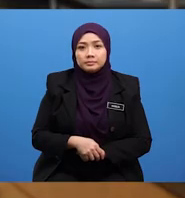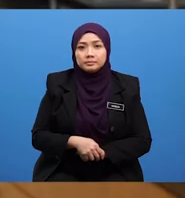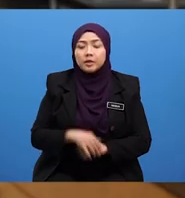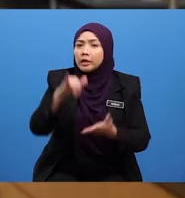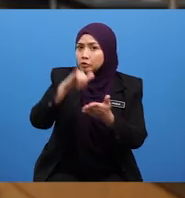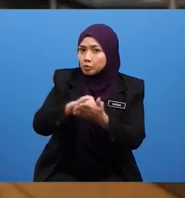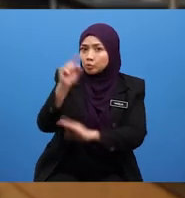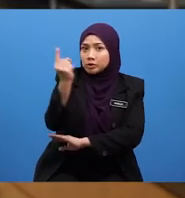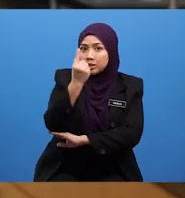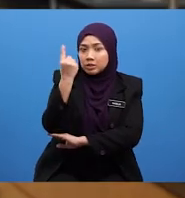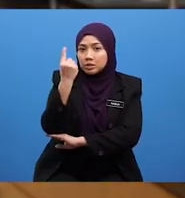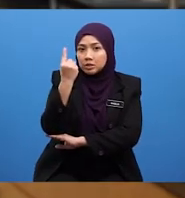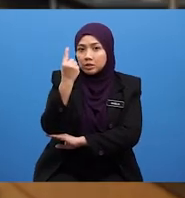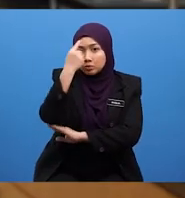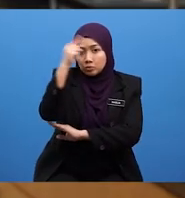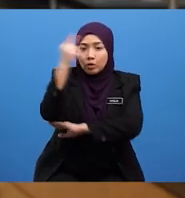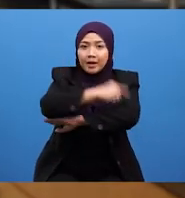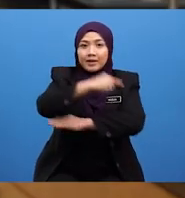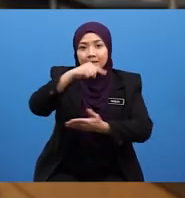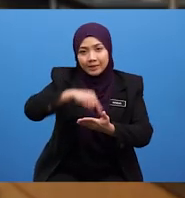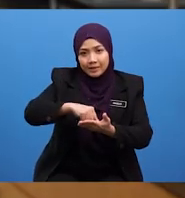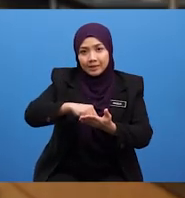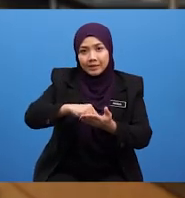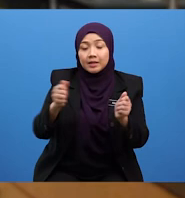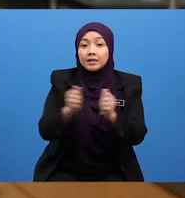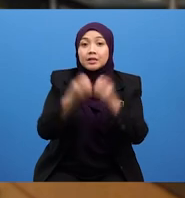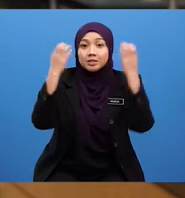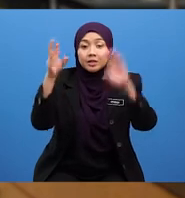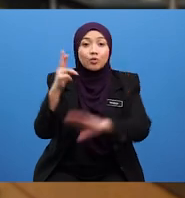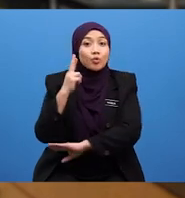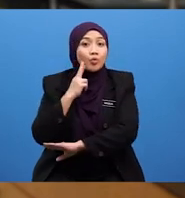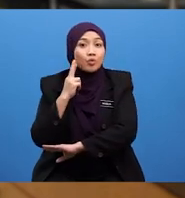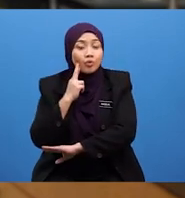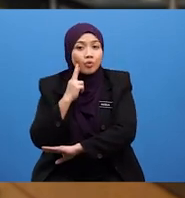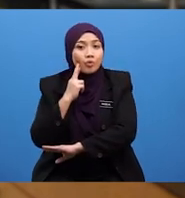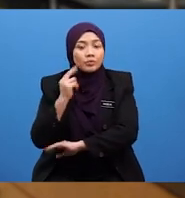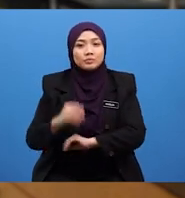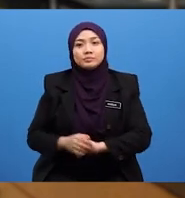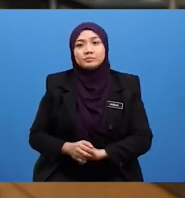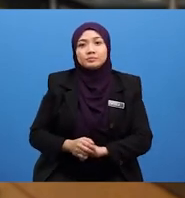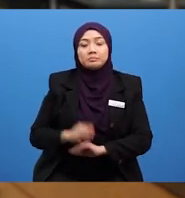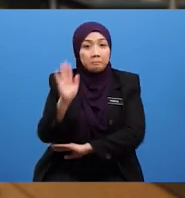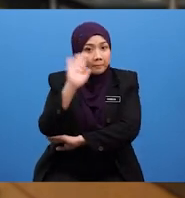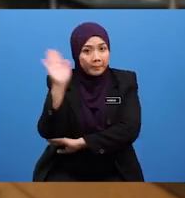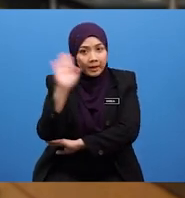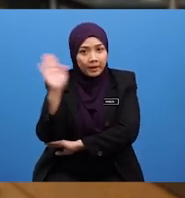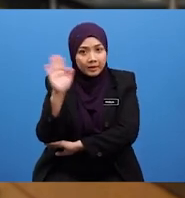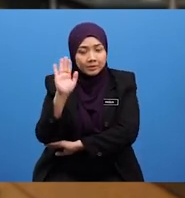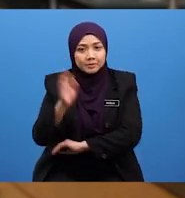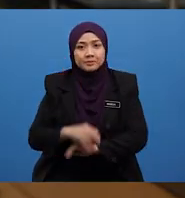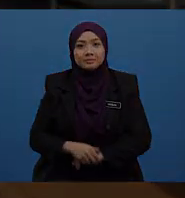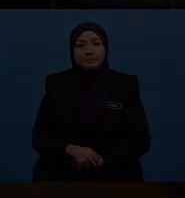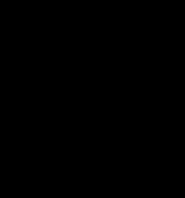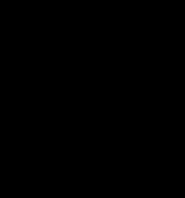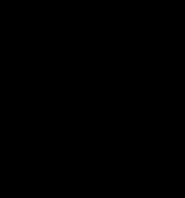Sekian saja. Bersama saya, Cikgu Rosam Falti Zulti binti Samiran. Bye-bye!